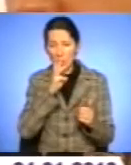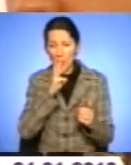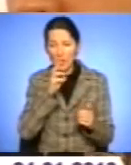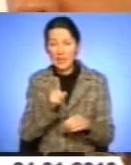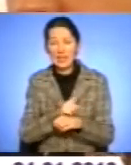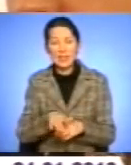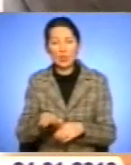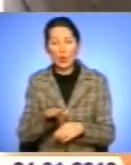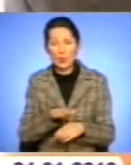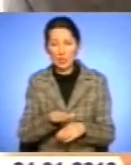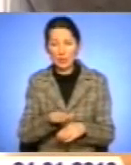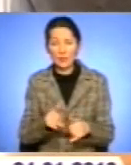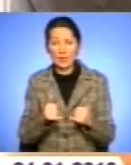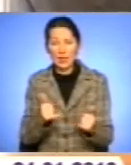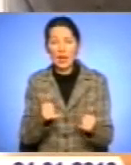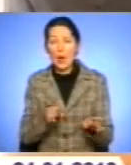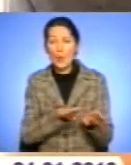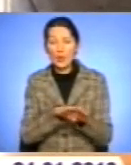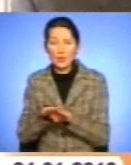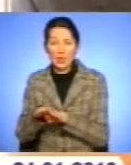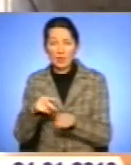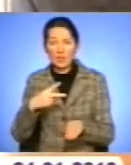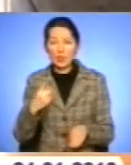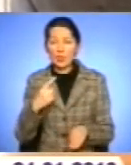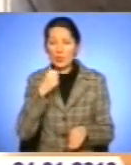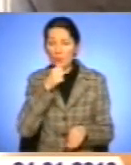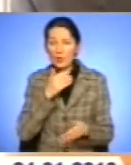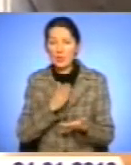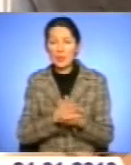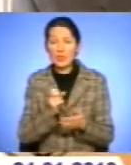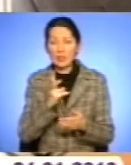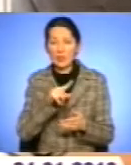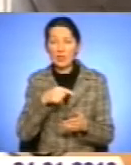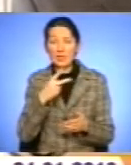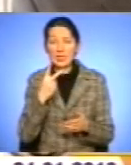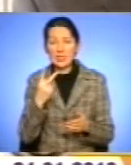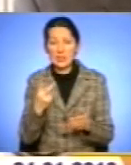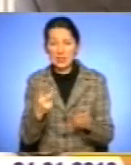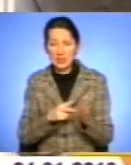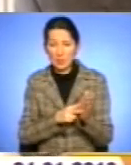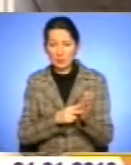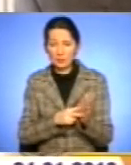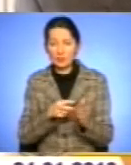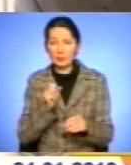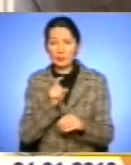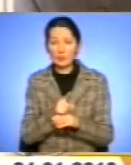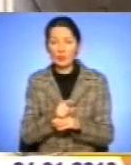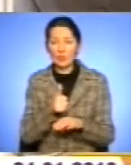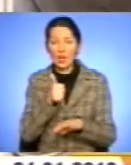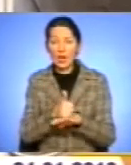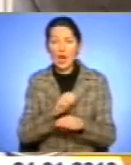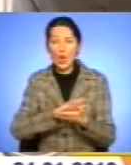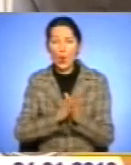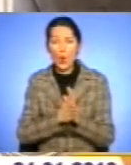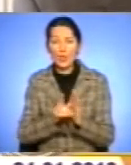був присутній на засіданні колегії, подякував працівникам Пенсійного фонду за співпрацю, відзначив позитивність позитивну